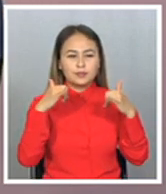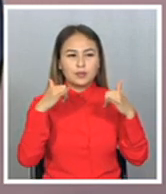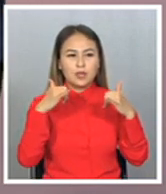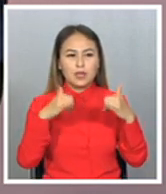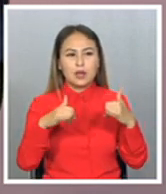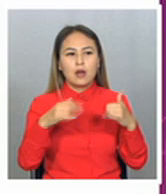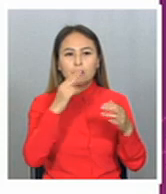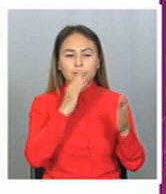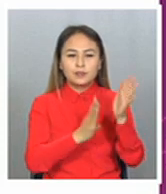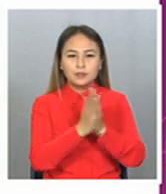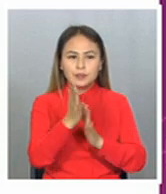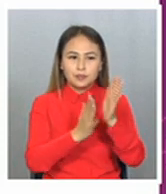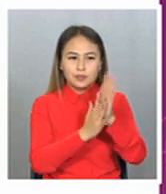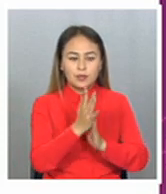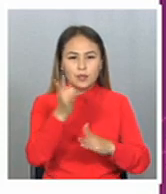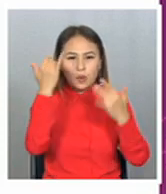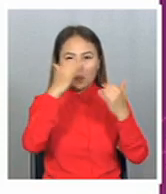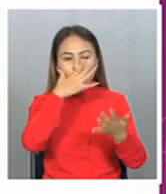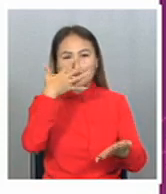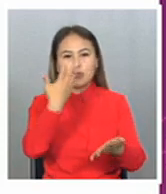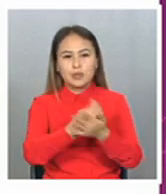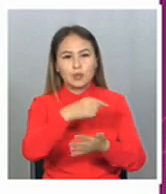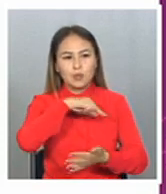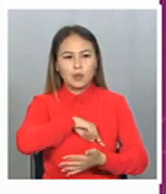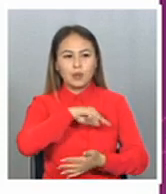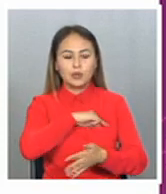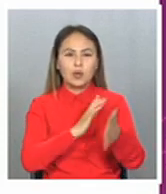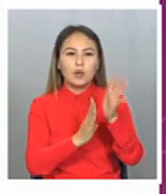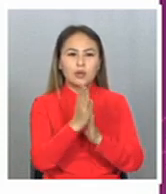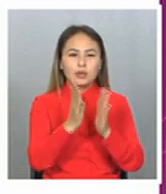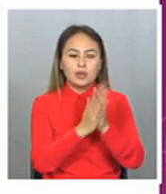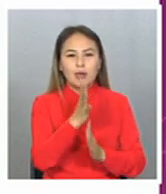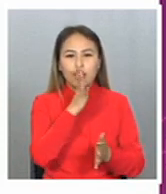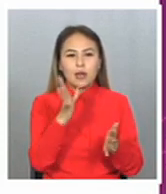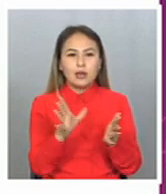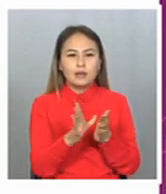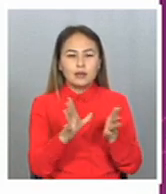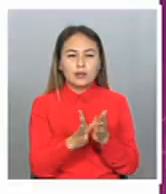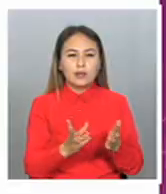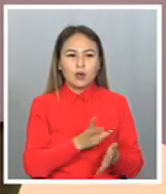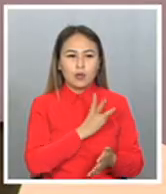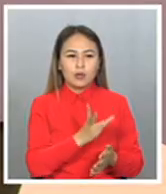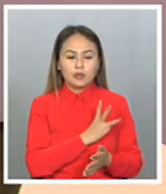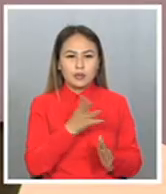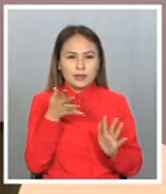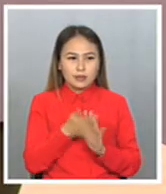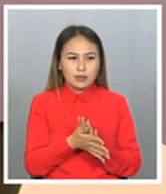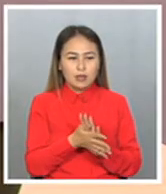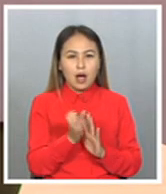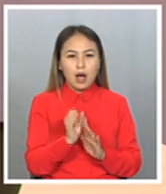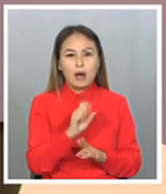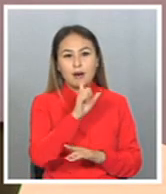өсімдікпен қоректенеді. Сиыр өзінің бойына өсімдіктегі энергия мен қоректік затты сіңіреді. Ал